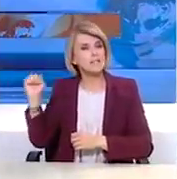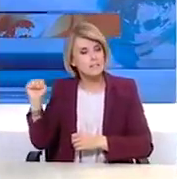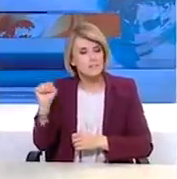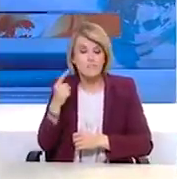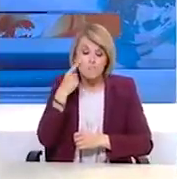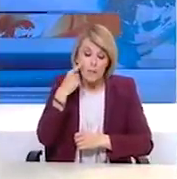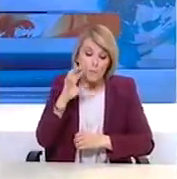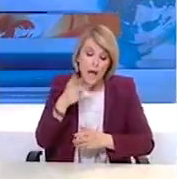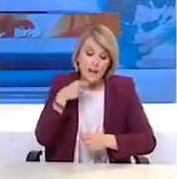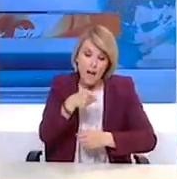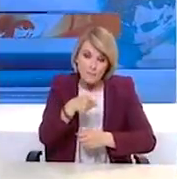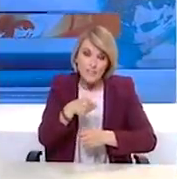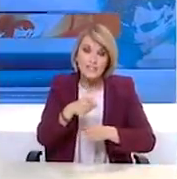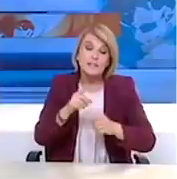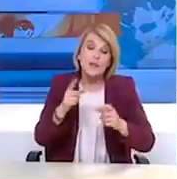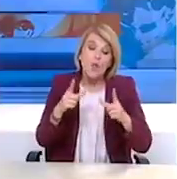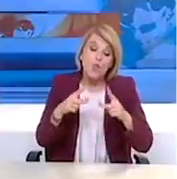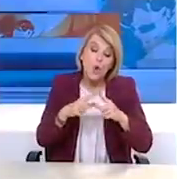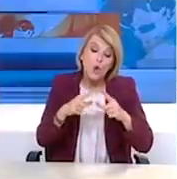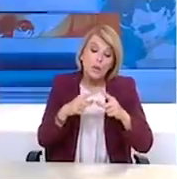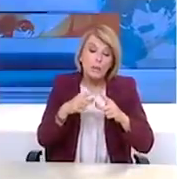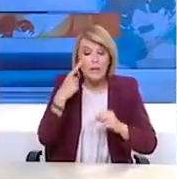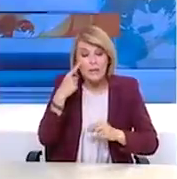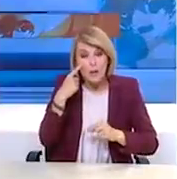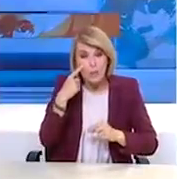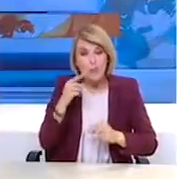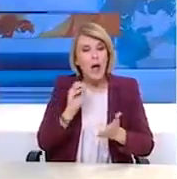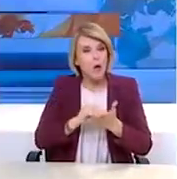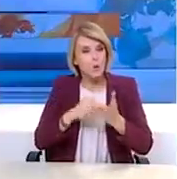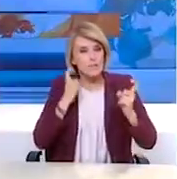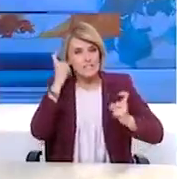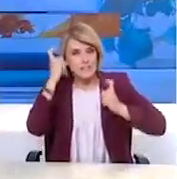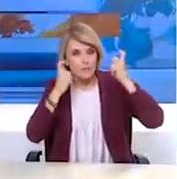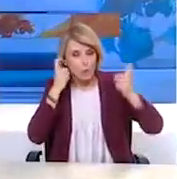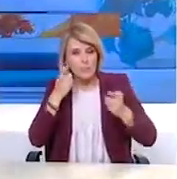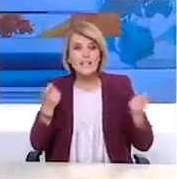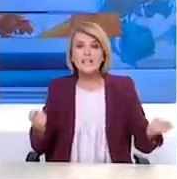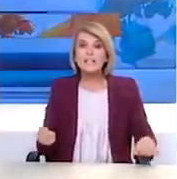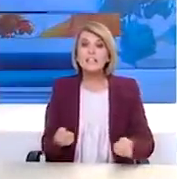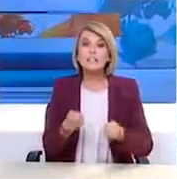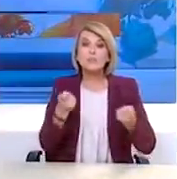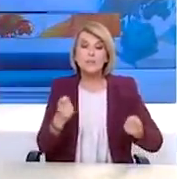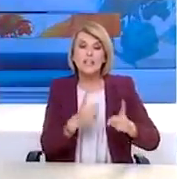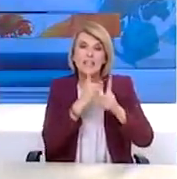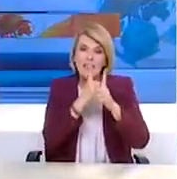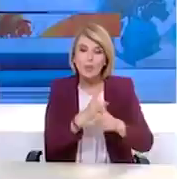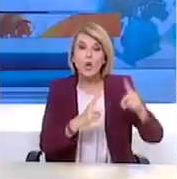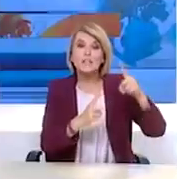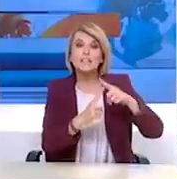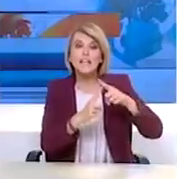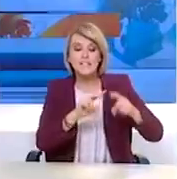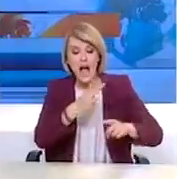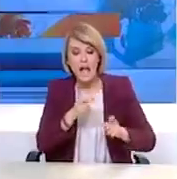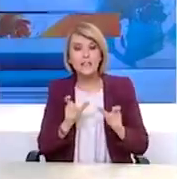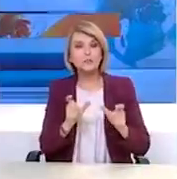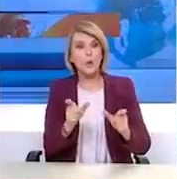φαίνεται ότι δουλεύει και σε αυτό το ιό, σίγουρα θα είναι μέσα στη στρατηγική μας. Και μέσα στη στρατηγική αυτή θα είναι βέβαια και η χρήση αξιόπιστων τεστ αντισωμάτων που θα δείχνουν ποιοι άνθρωποι μπορούν